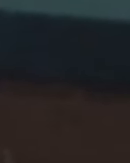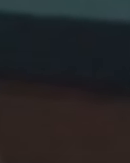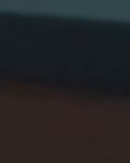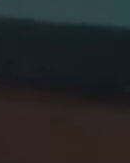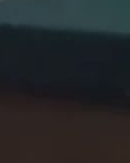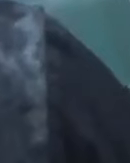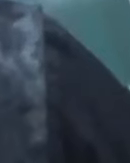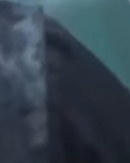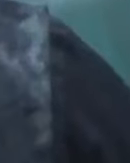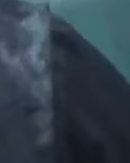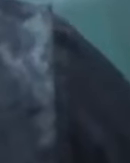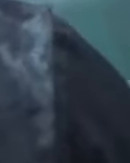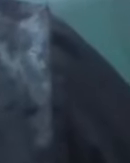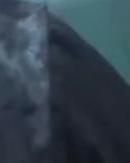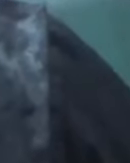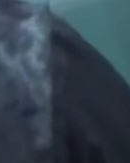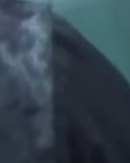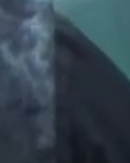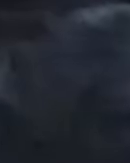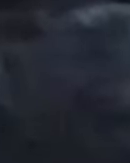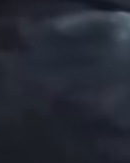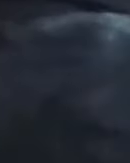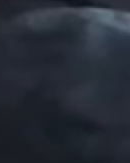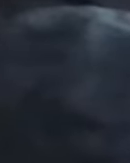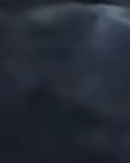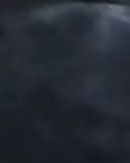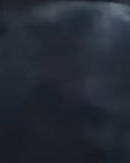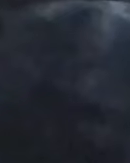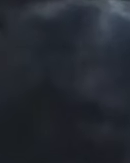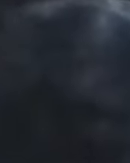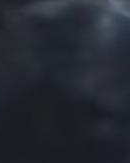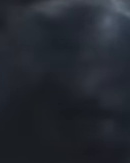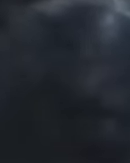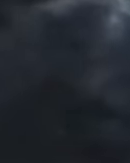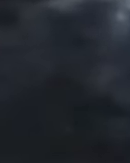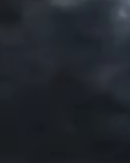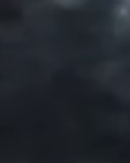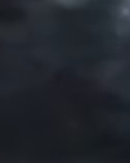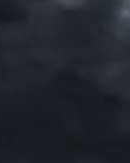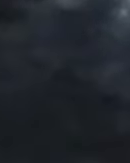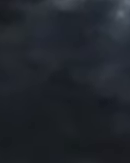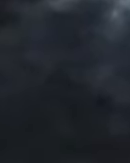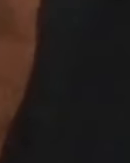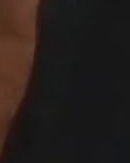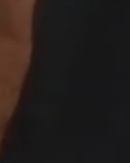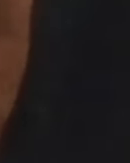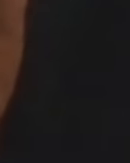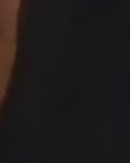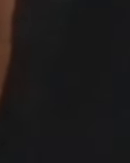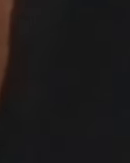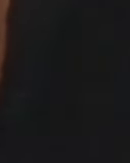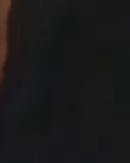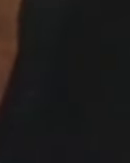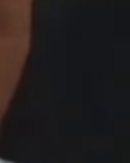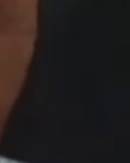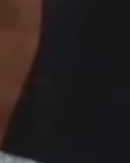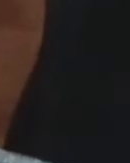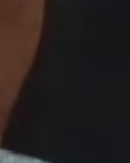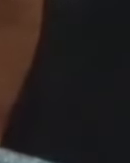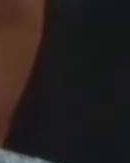sesuai dengan pasal tindak pidana perikanan. Sebelumnya saat sidang, Priyono mengaku tidak bersalah lantaran telah memelihara